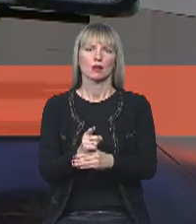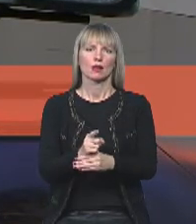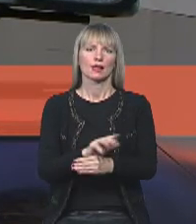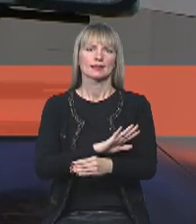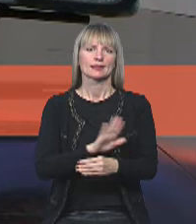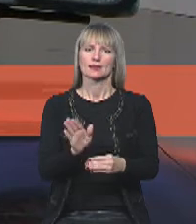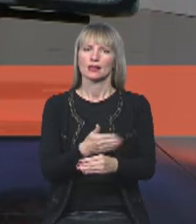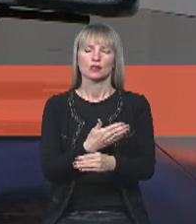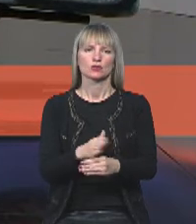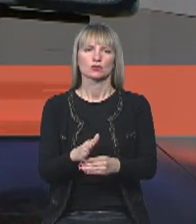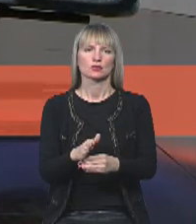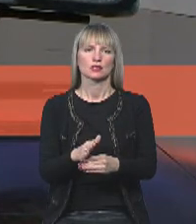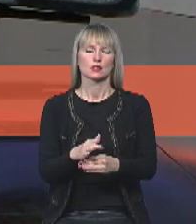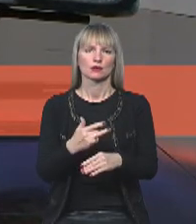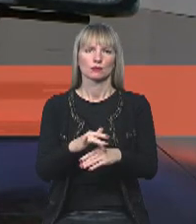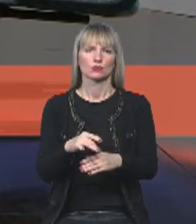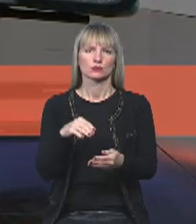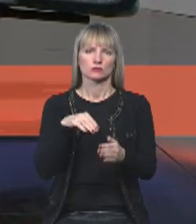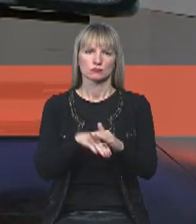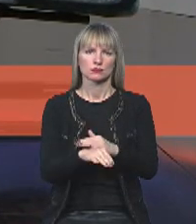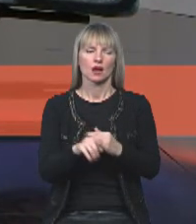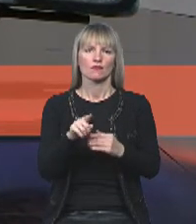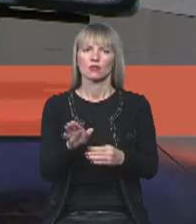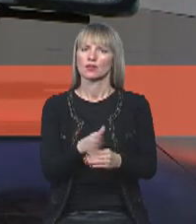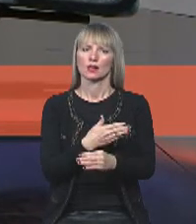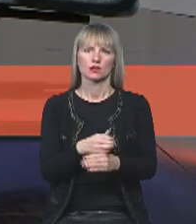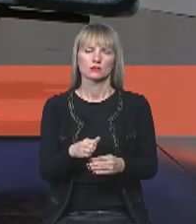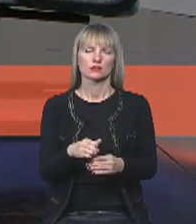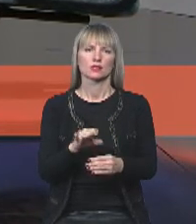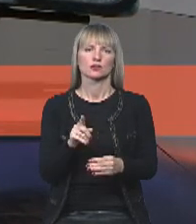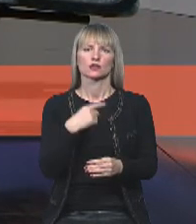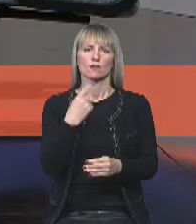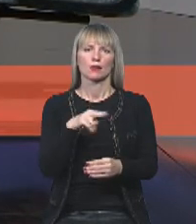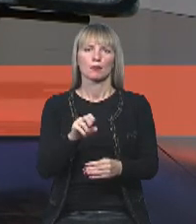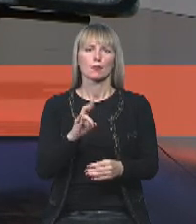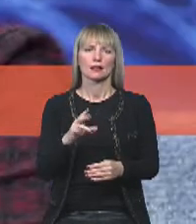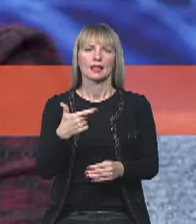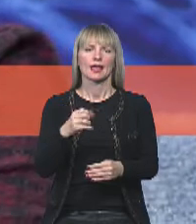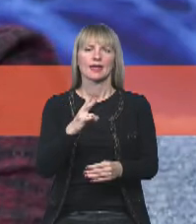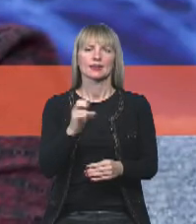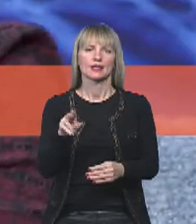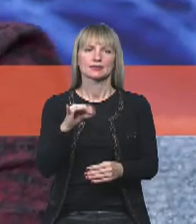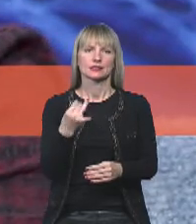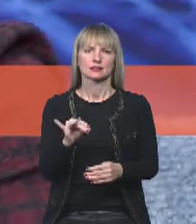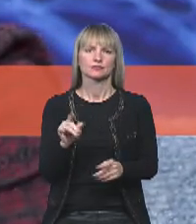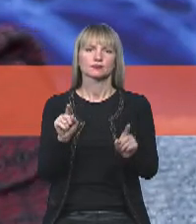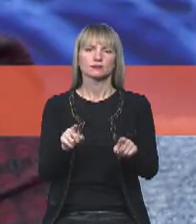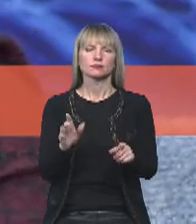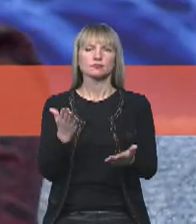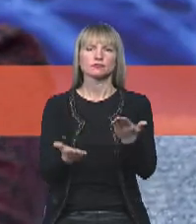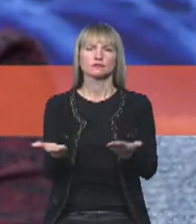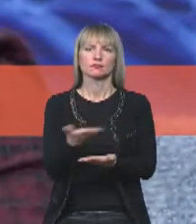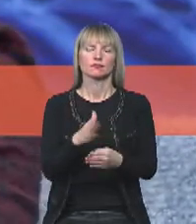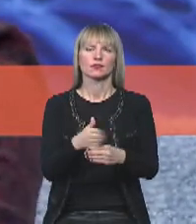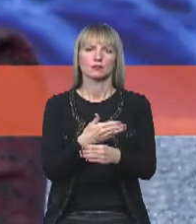нероздільне сміття захоронювати, а воно нероздільне. І те, про що каже пан Геннадій, від того, що навіть відсортують,